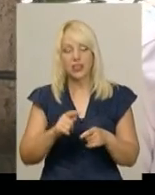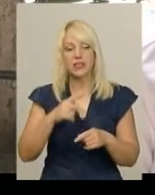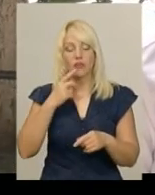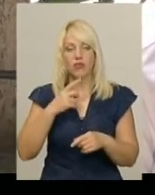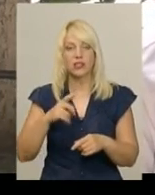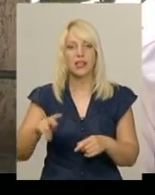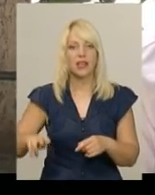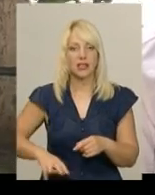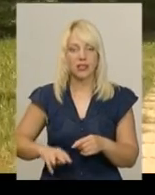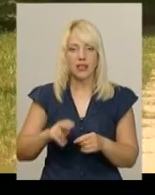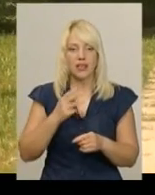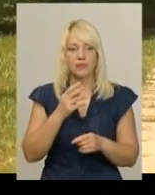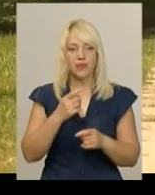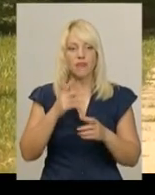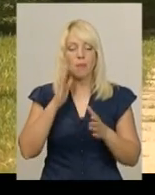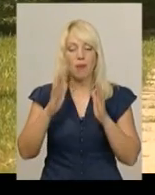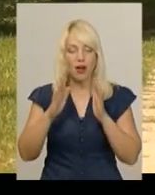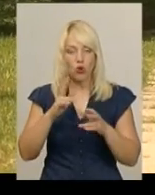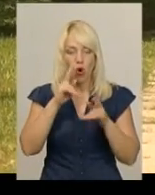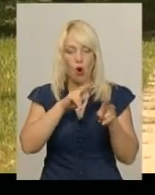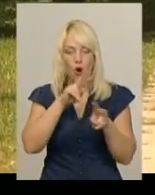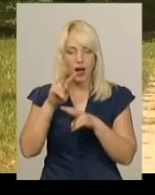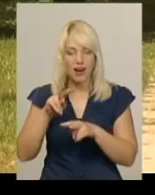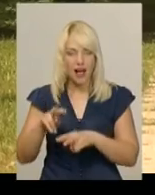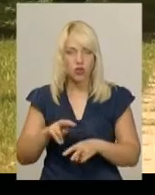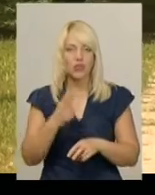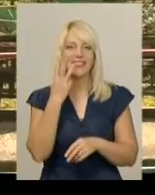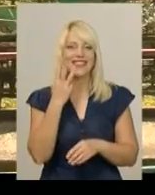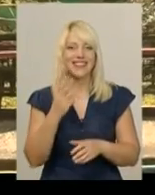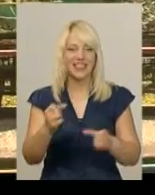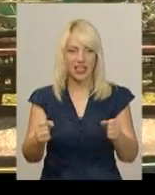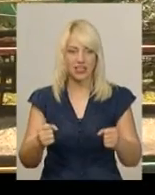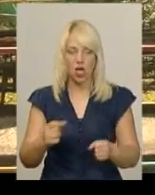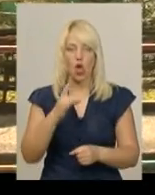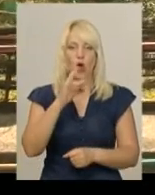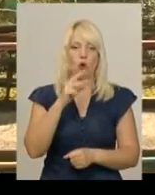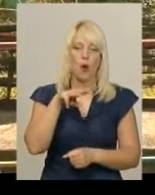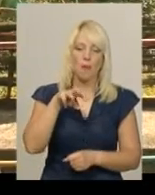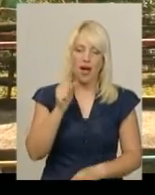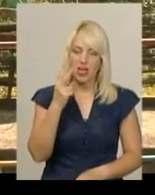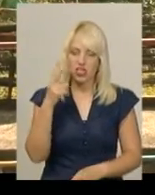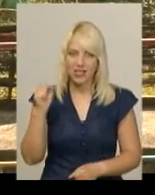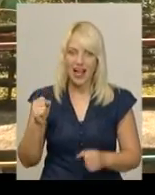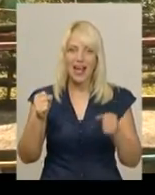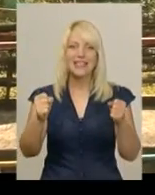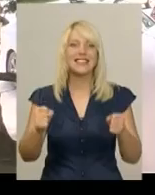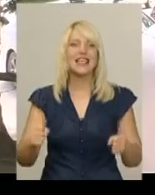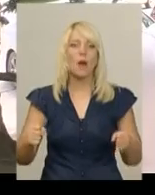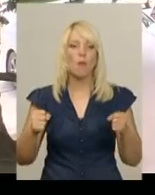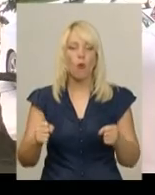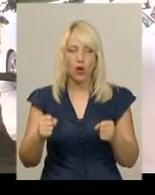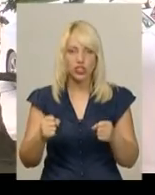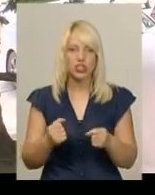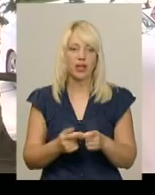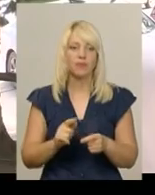Закотянський. У парку Чекмана оглянули три атракціони підвищеної небезпеки – ромашку, цепочку та орбіту. На всіх виявили порушення. Суб